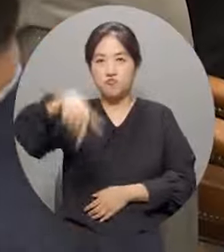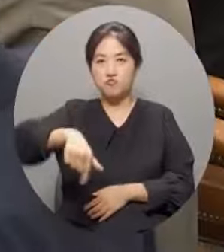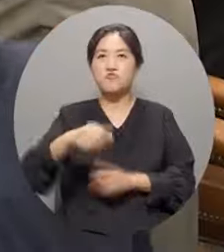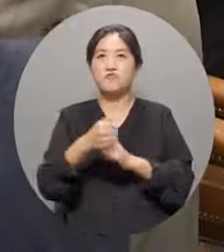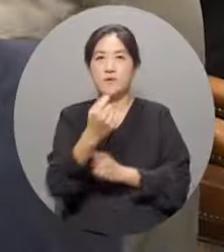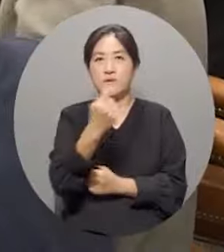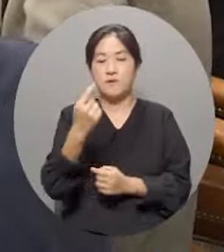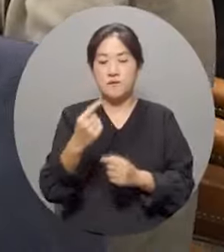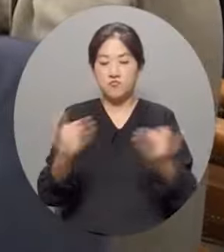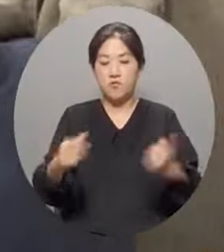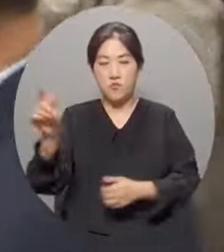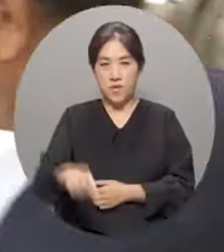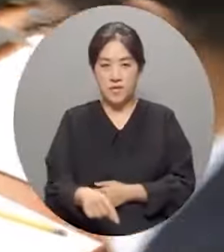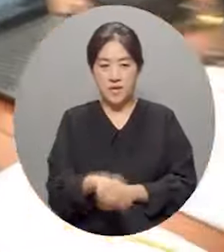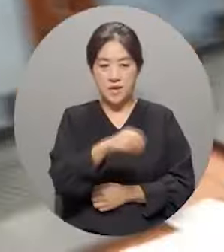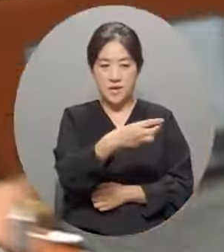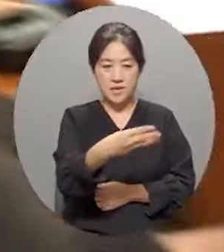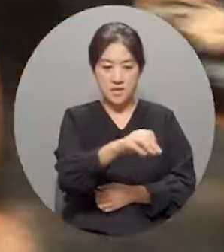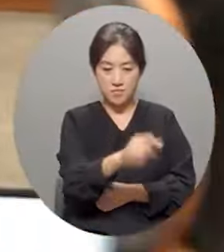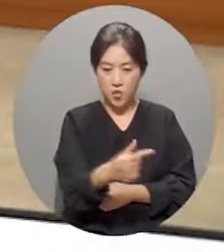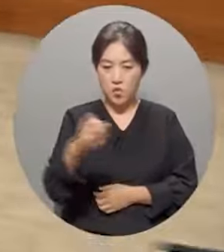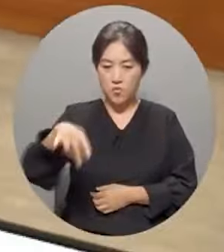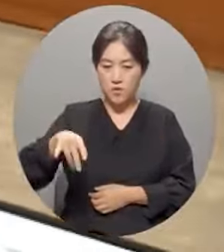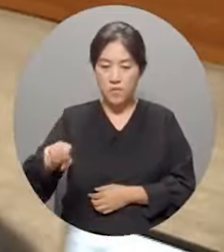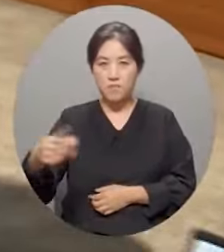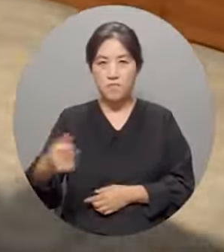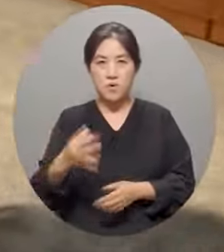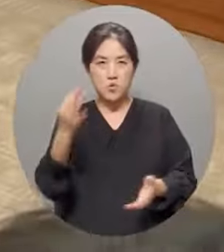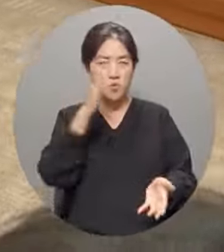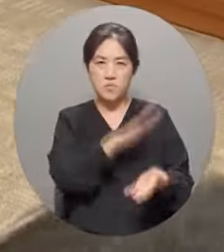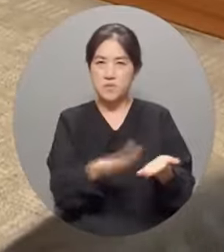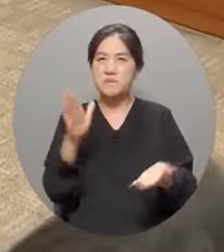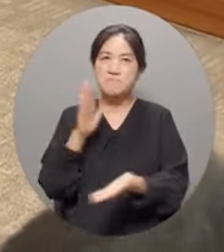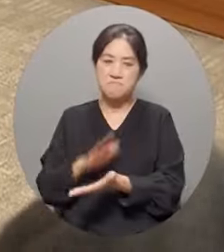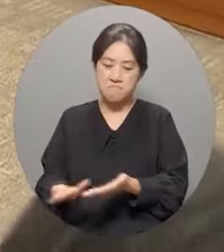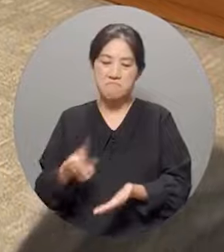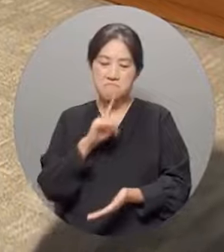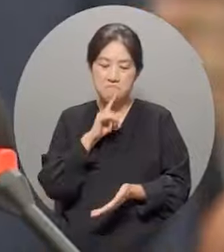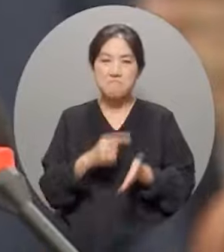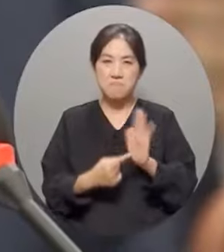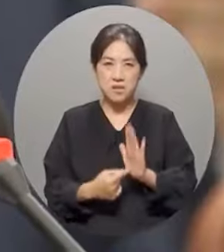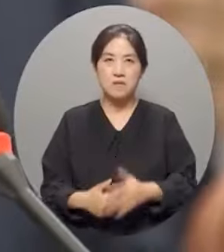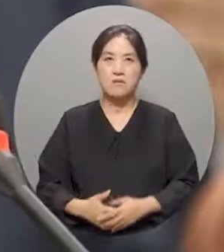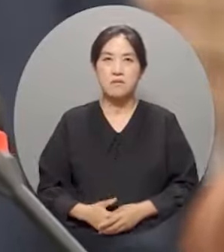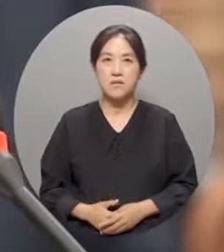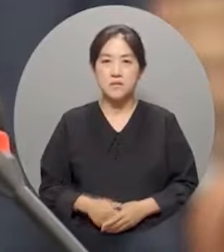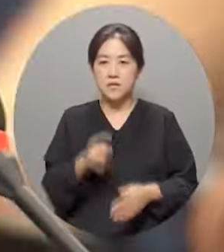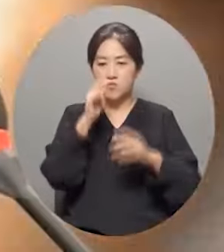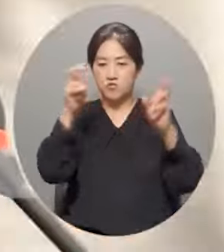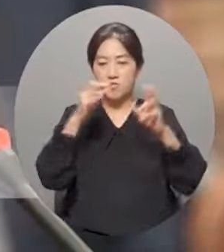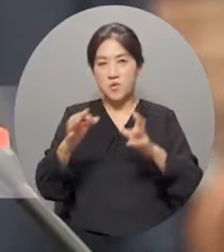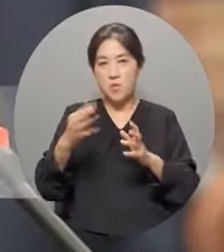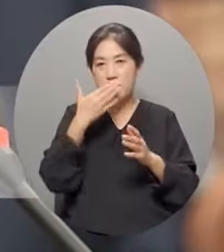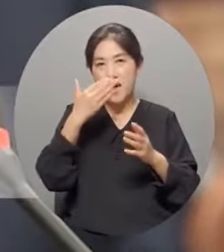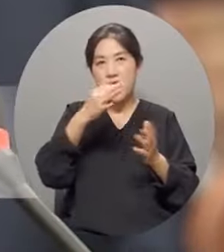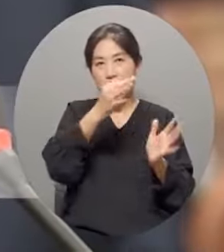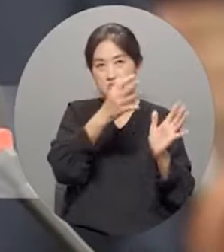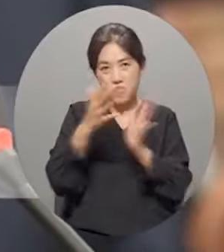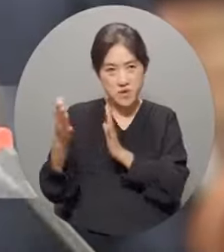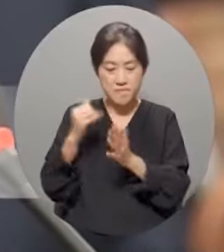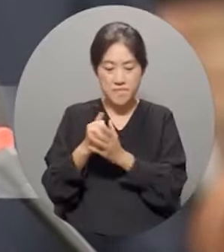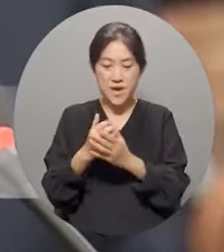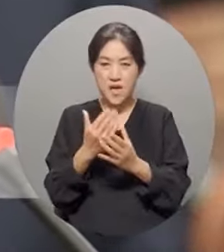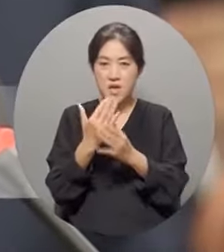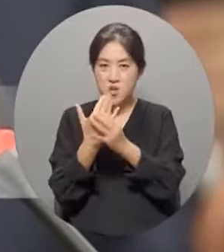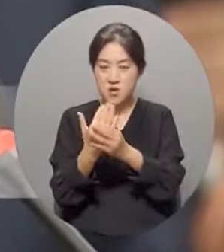대표는 티몬과 위메프엔 자본이 전혀 남지 않은 상태라고 밝혔습니다. 그룹에서 동원할 수 있는 현금은 최대